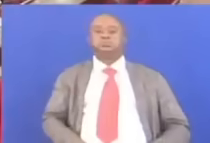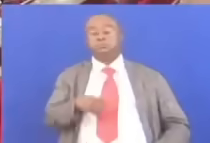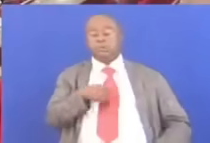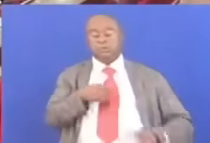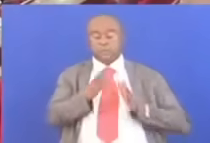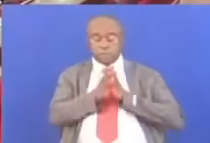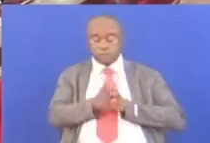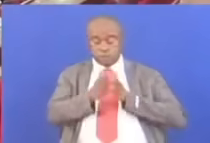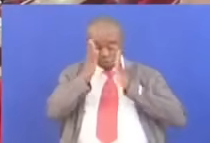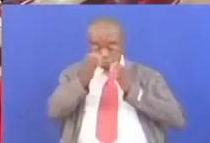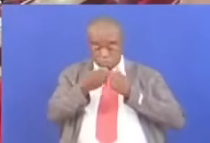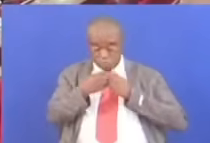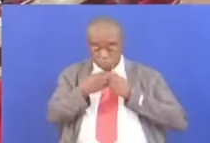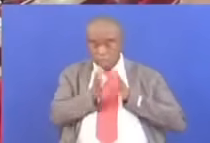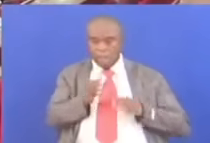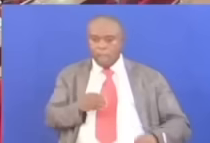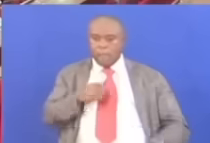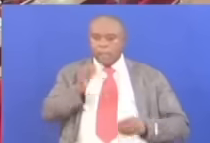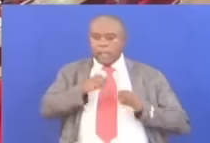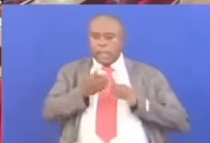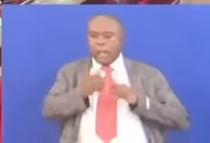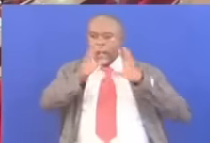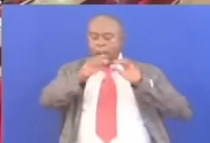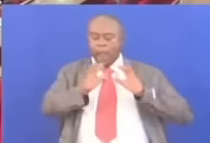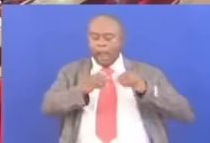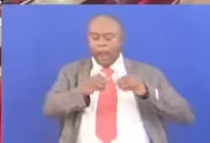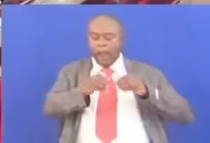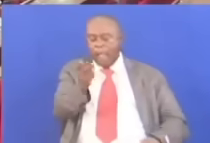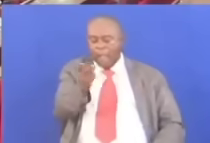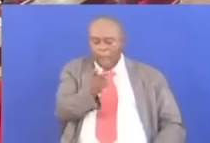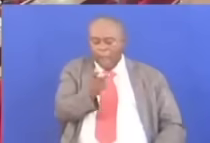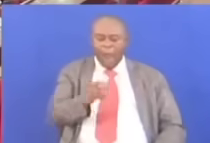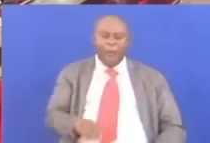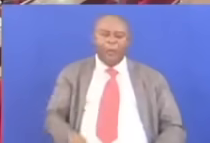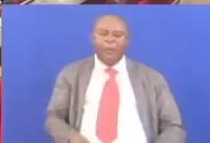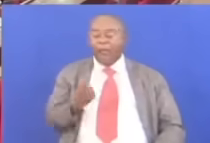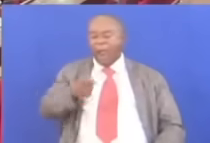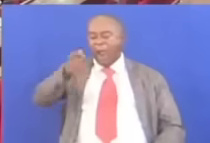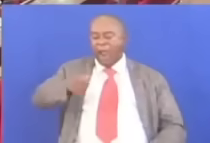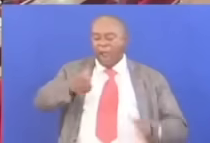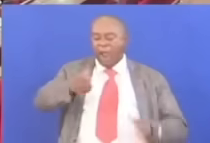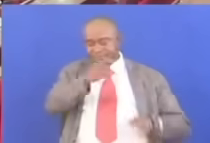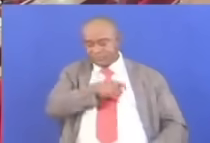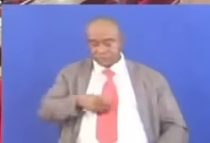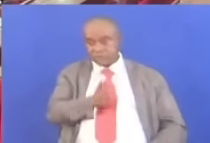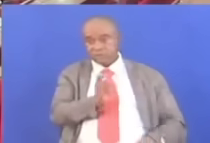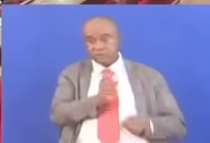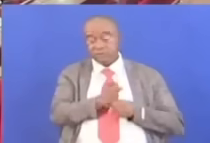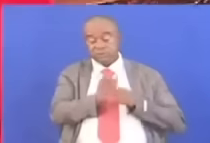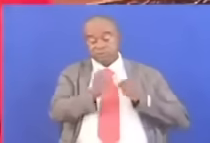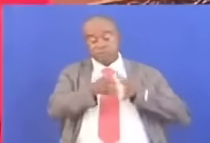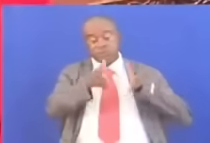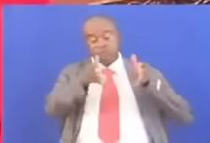sana meshi spika kwa kuna nai nam nang taara kti monge sana meshi rais kwa kazi kubwa